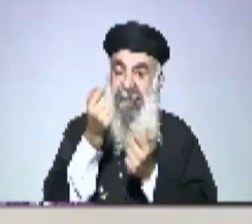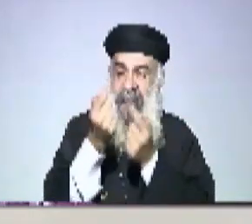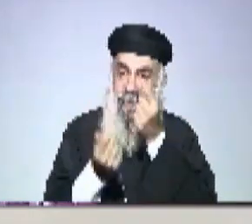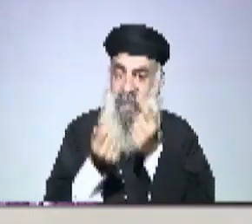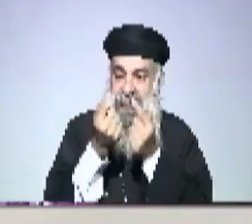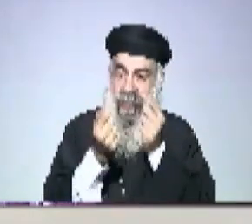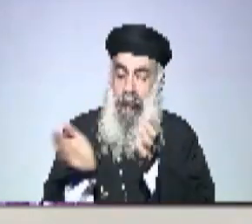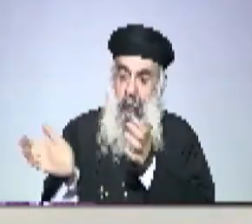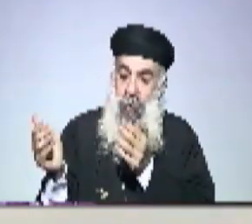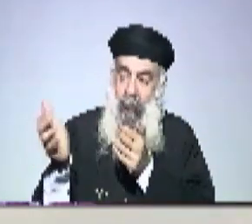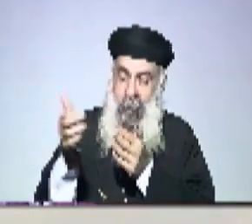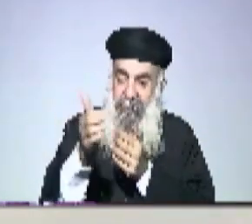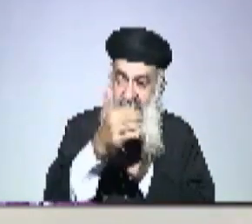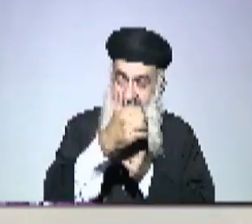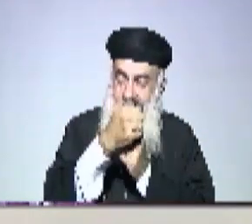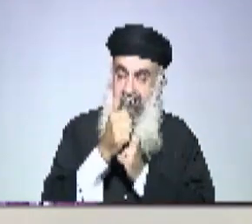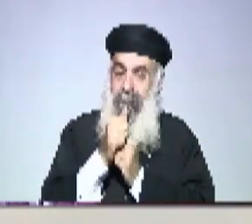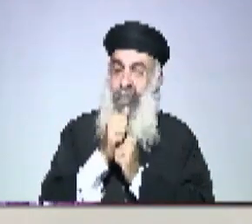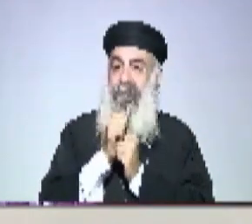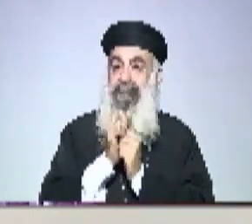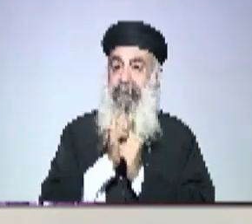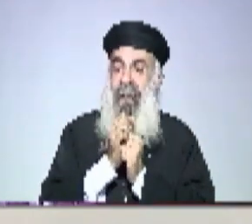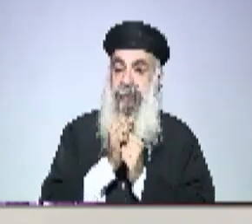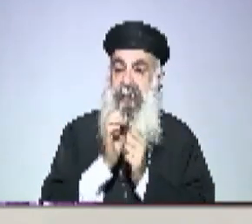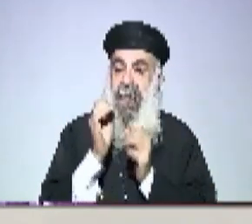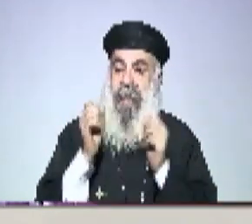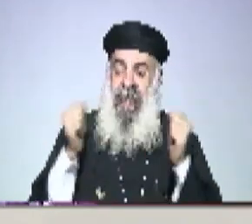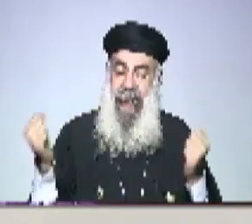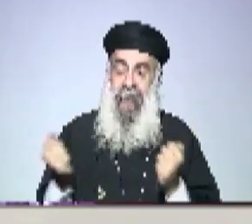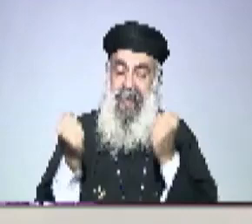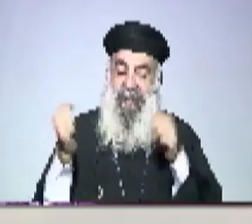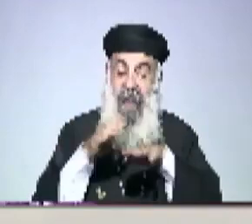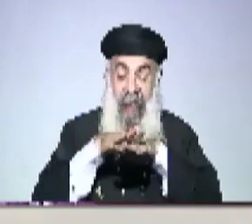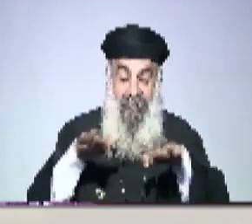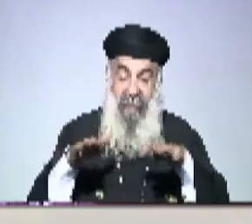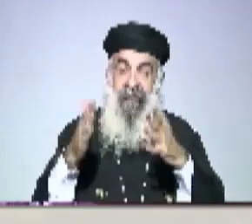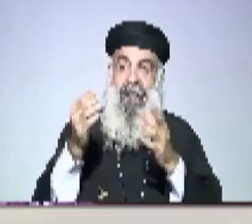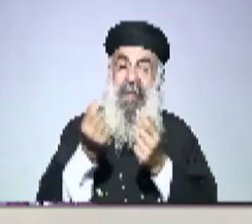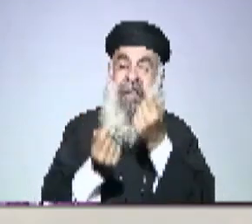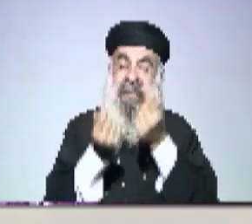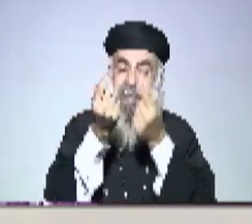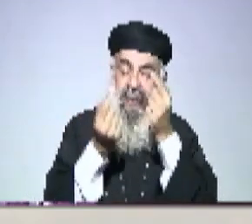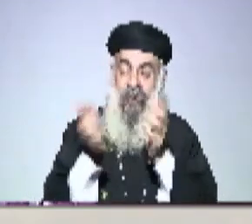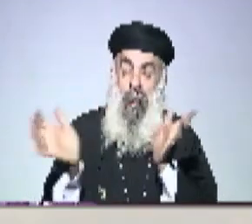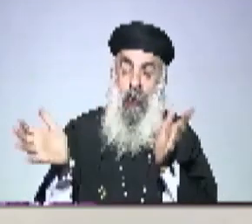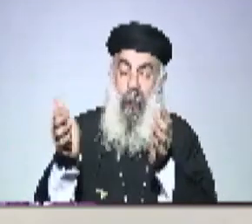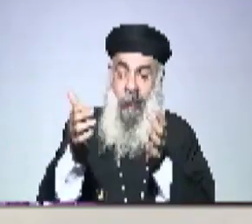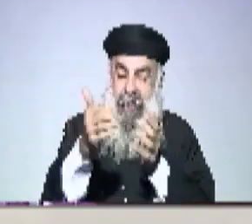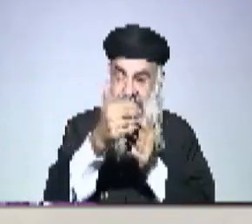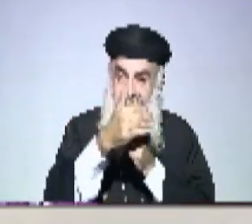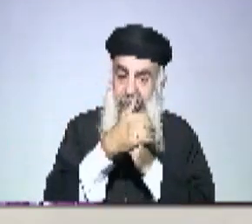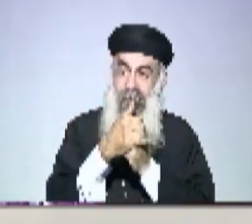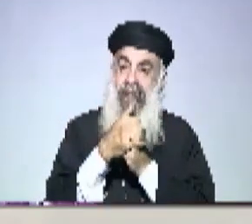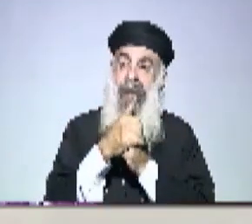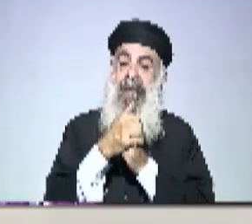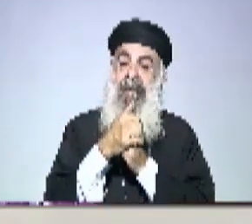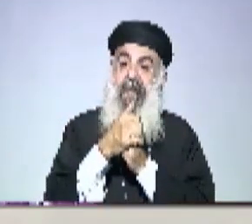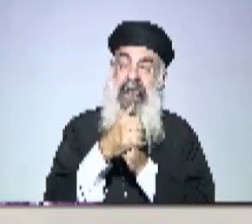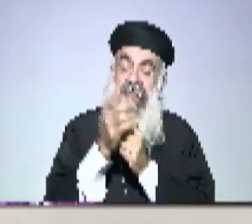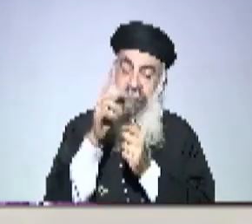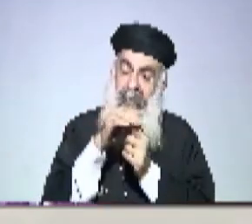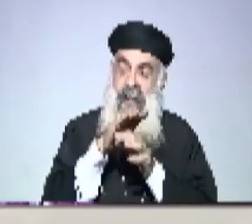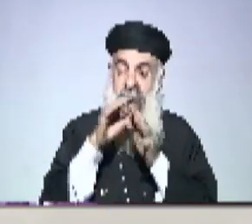للزرع والحصاد اعد الارض يا رب للزرع والحصاد برض على المستوى المادي وع المستوى